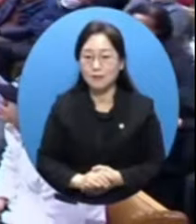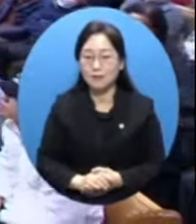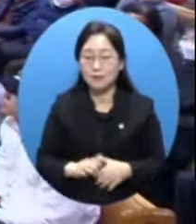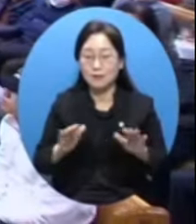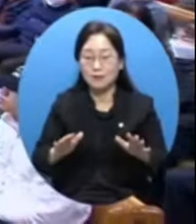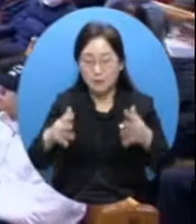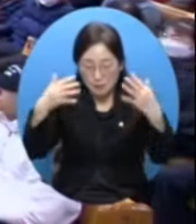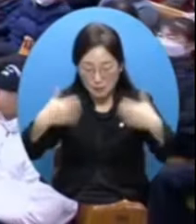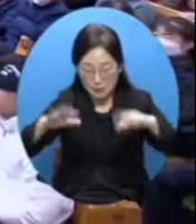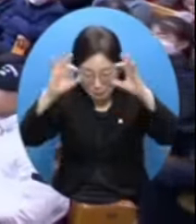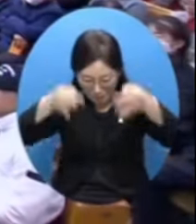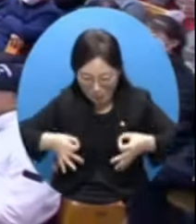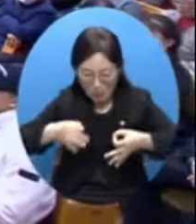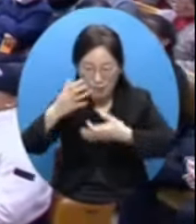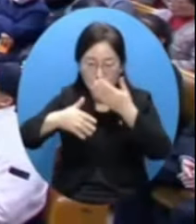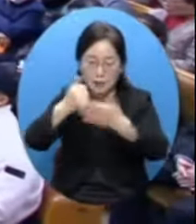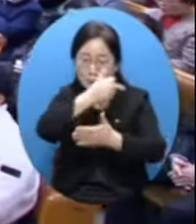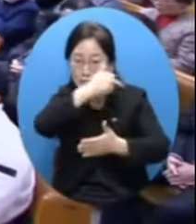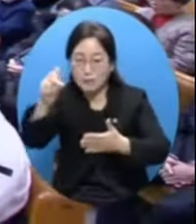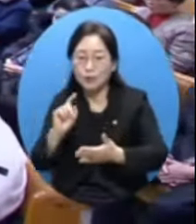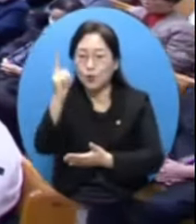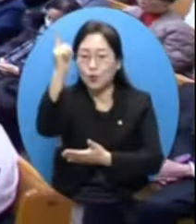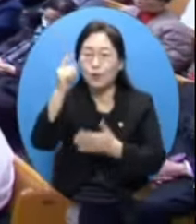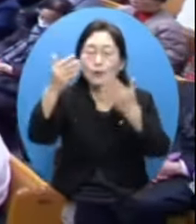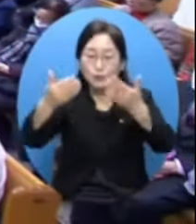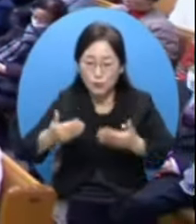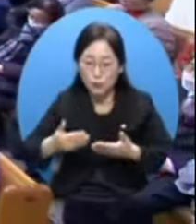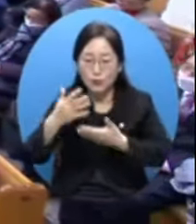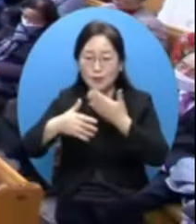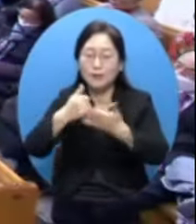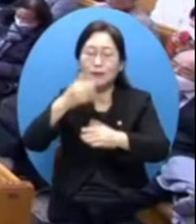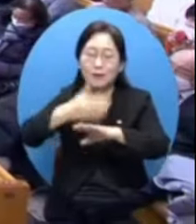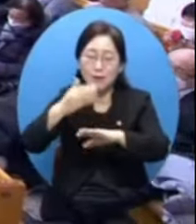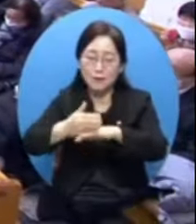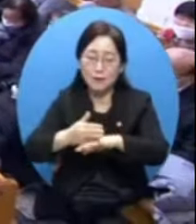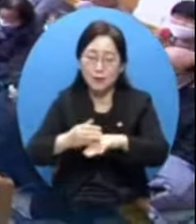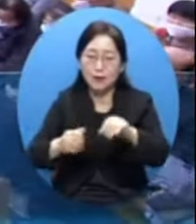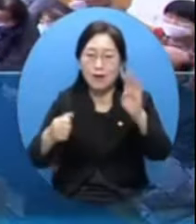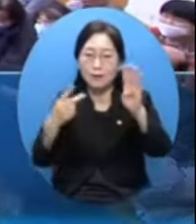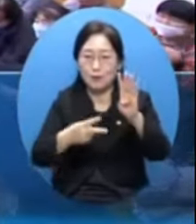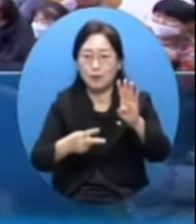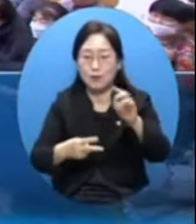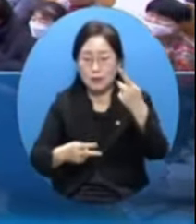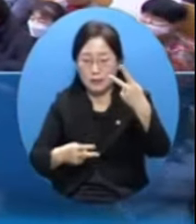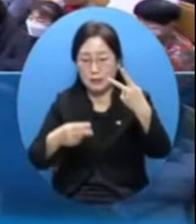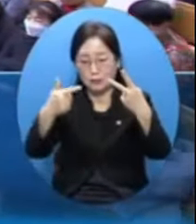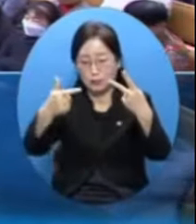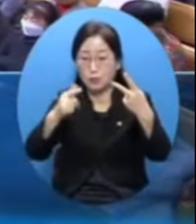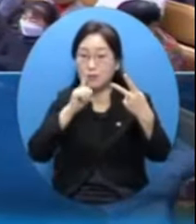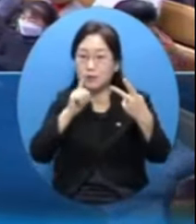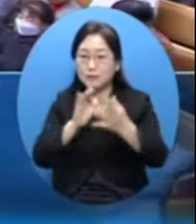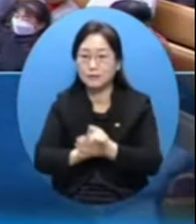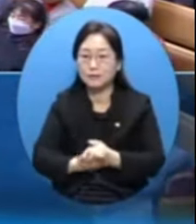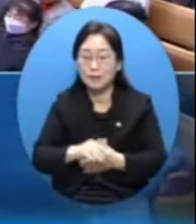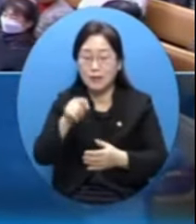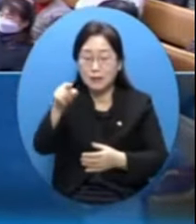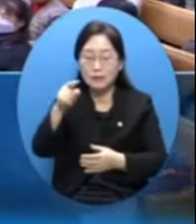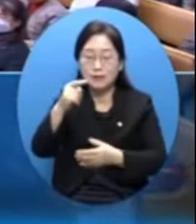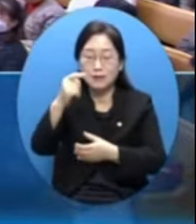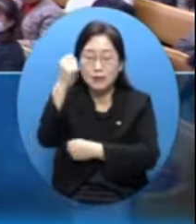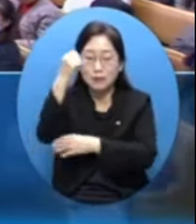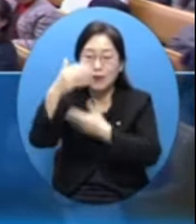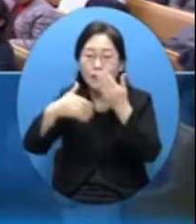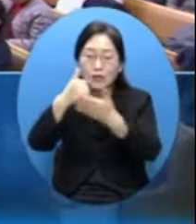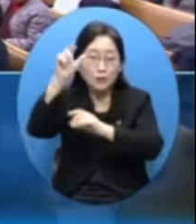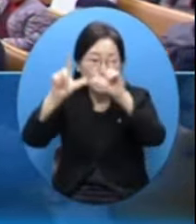미약했던 자신을 들어서 창대하게 해주신 우리 하나님께 늘 감사하면서 빌립보서 2장 6절 8절 말씀을 생각합니다. 그는 근본 하나님의